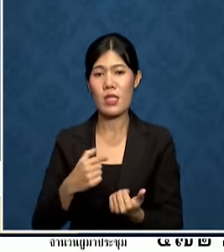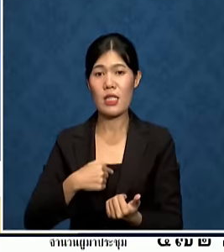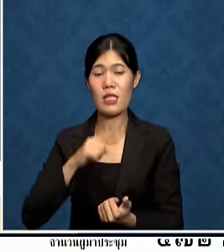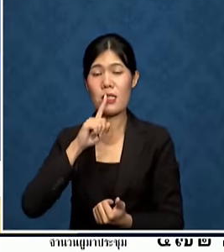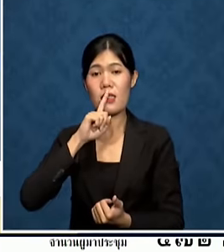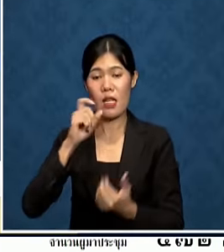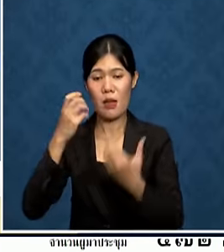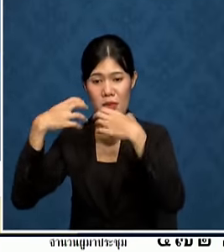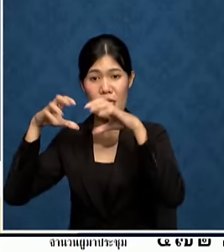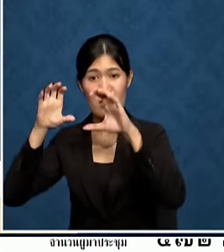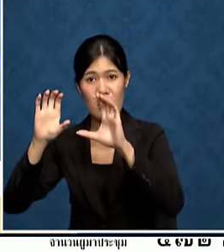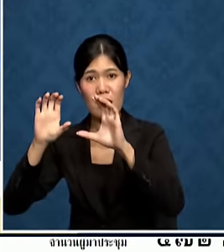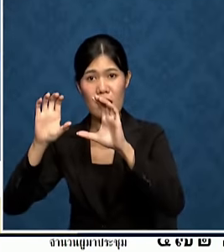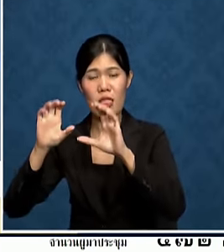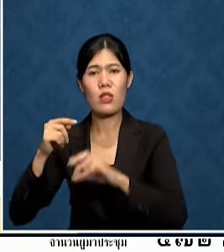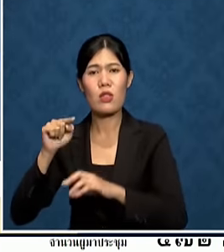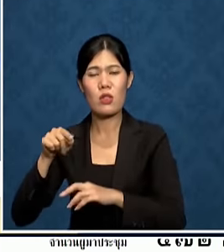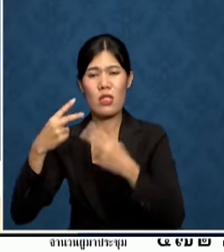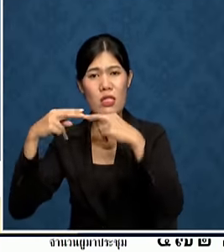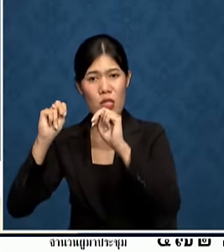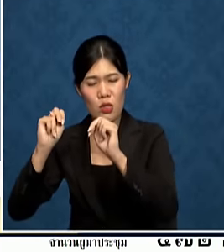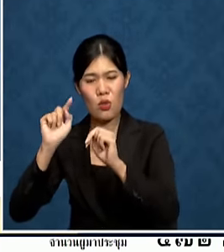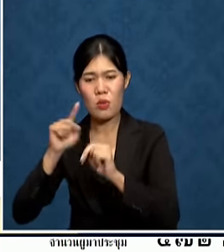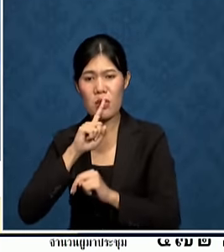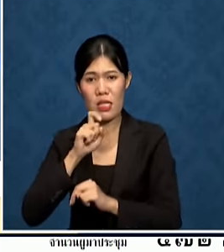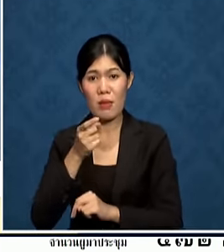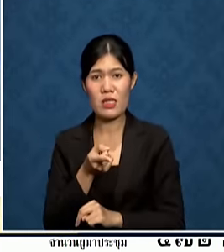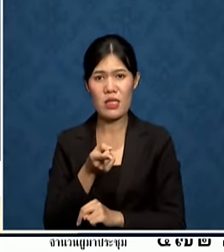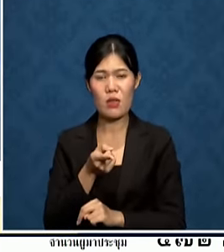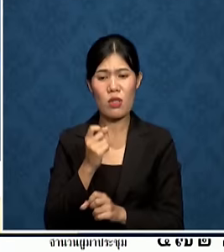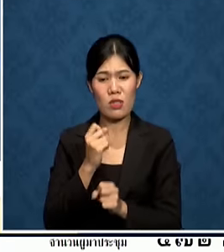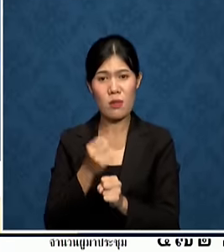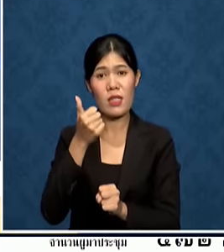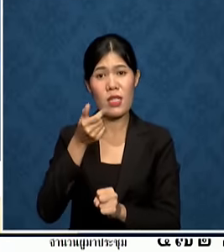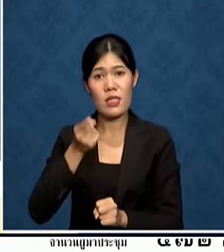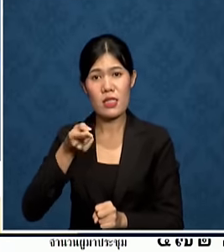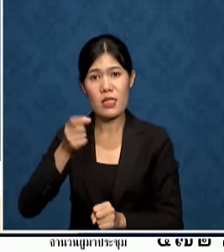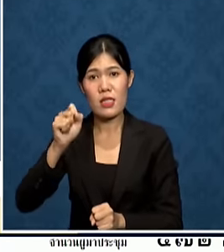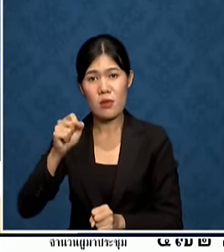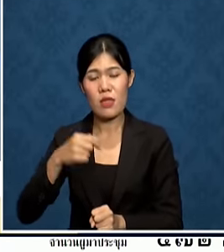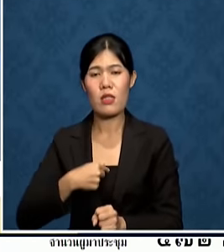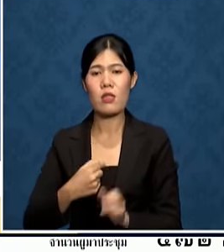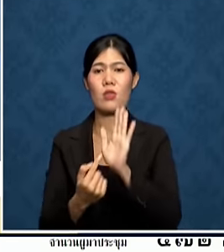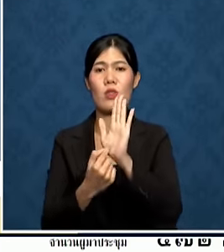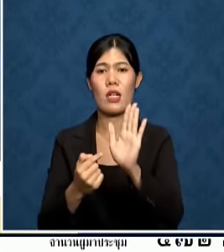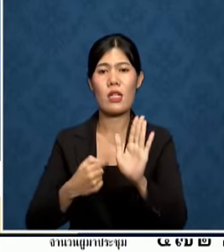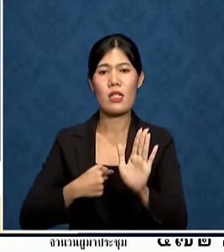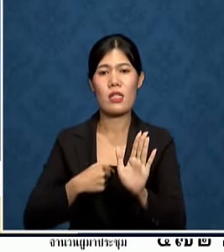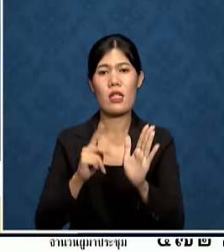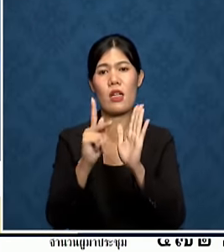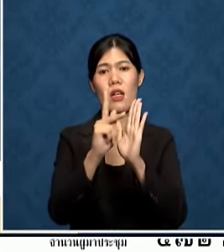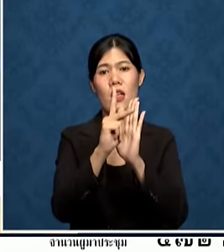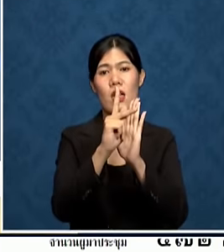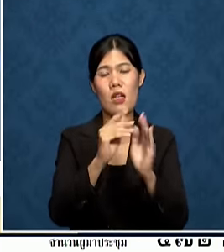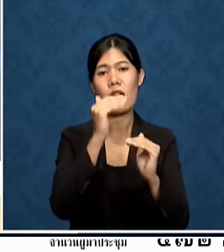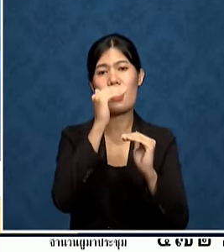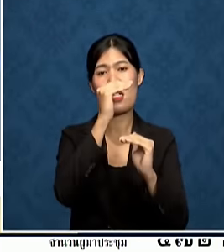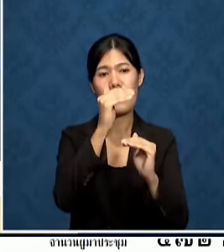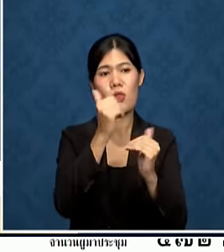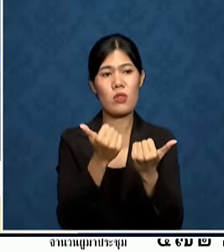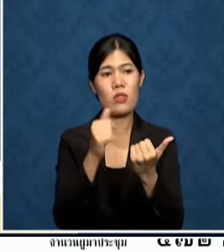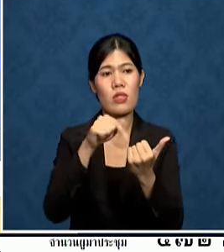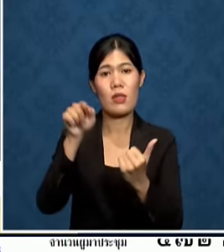ๆนะครับว่าไหวหรือเปล่าเหมือนอุตสาหกรรมเป้าหมายของประเทศเรานะครับที่กำหนด S Curve New Curveไว 12อันวันนี้สำเร็จจริง